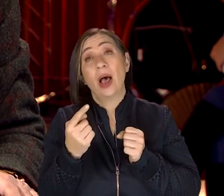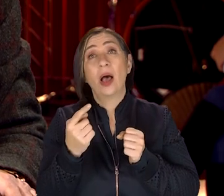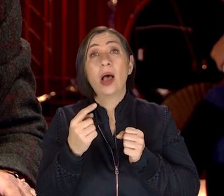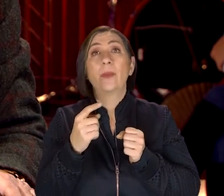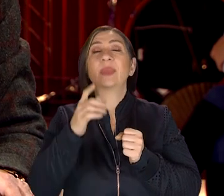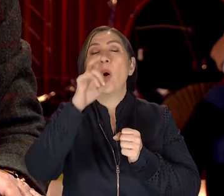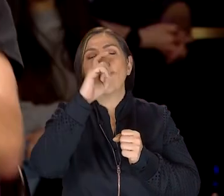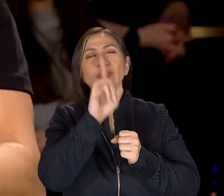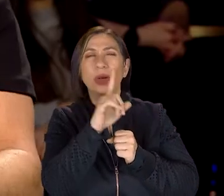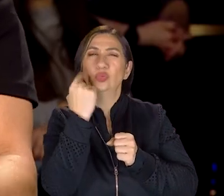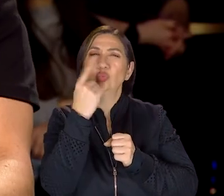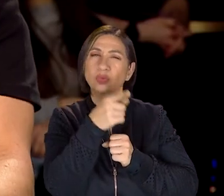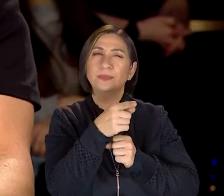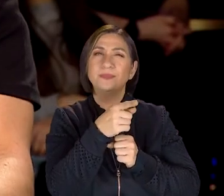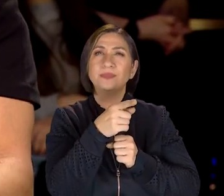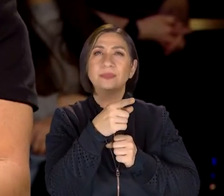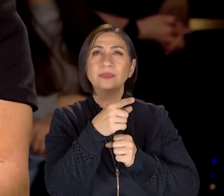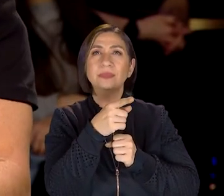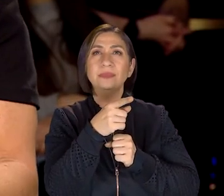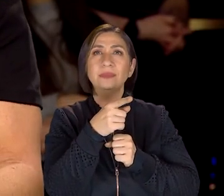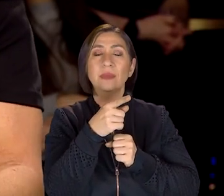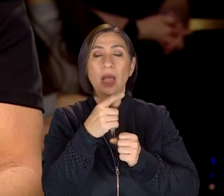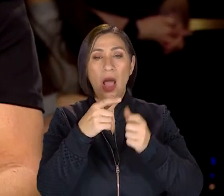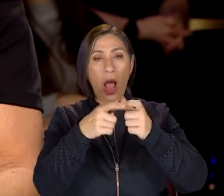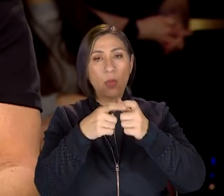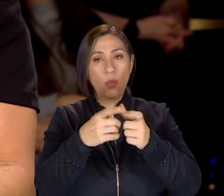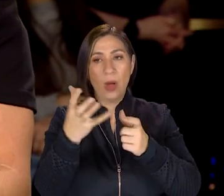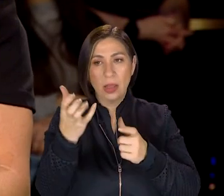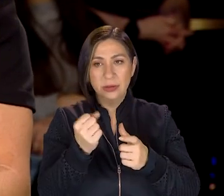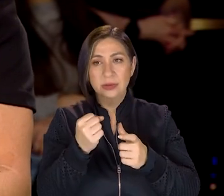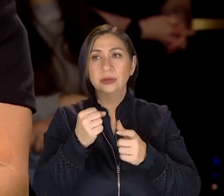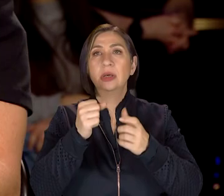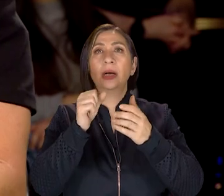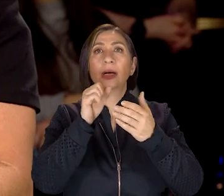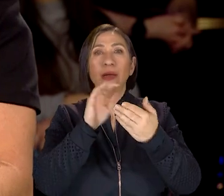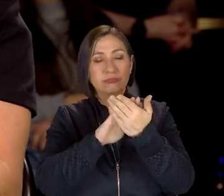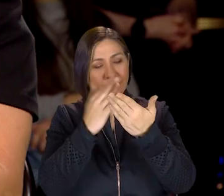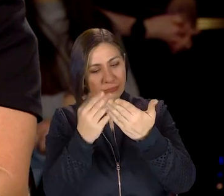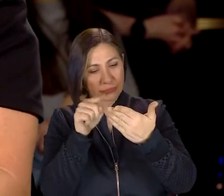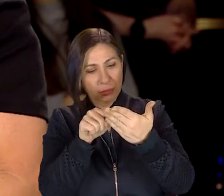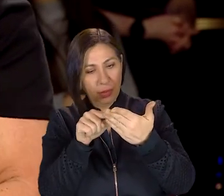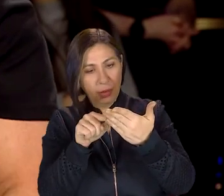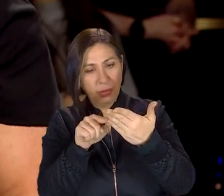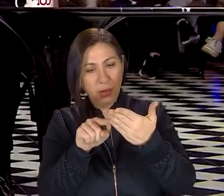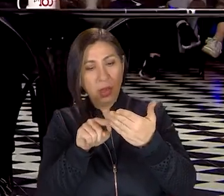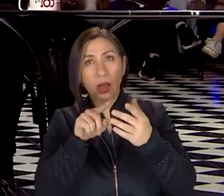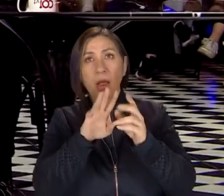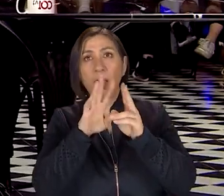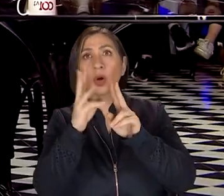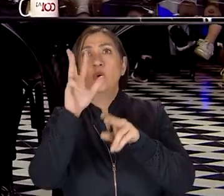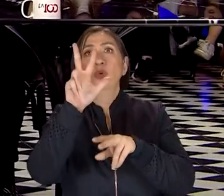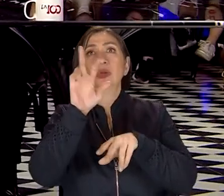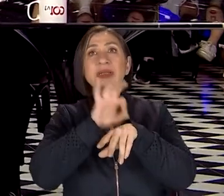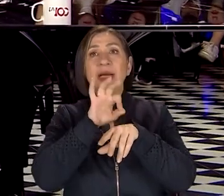Yani Okan şöyle düşün. Hani mesela albüm alınırdı, kartoneti okunurdu falan. Evet. Oradan şuraya geldik. Hani 3